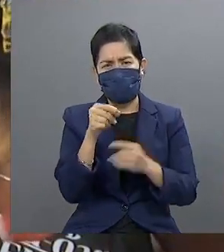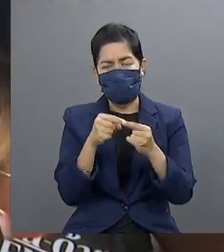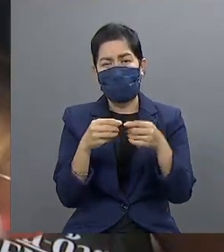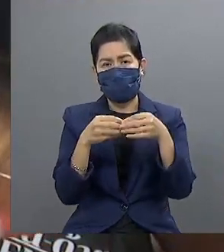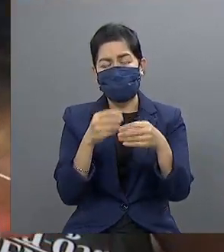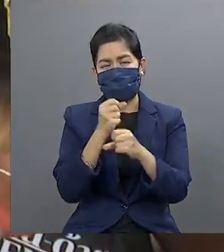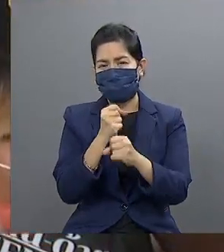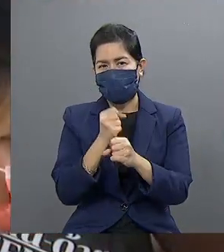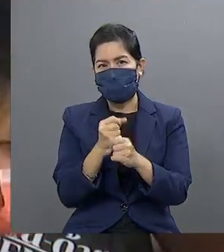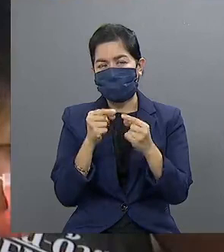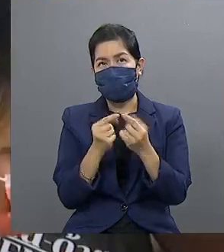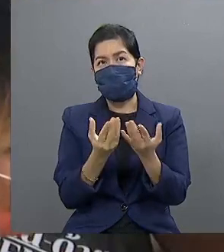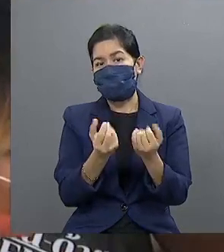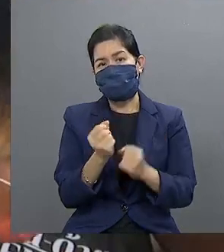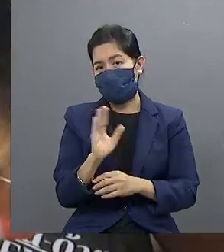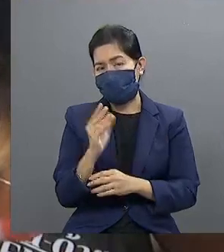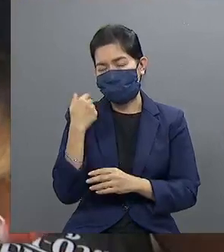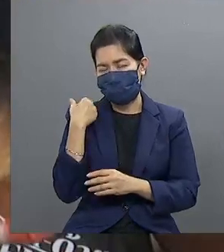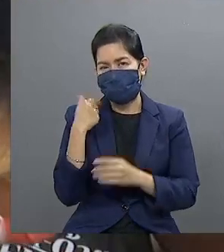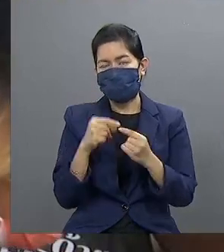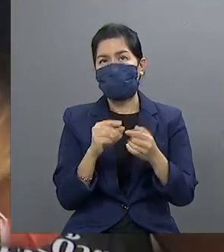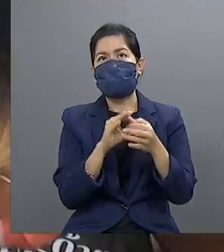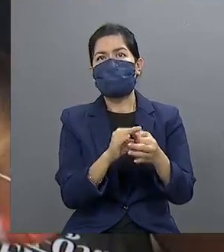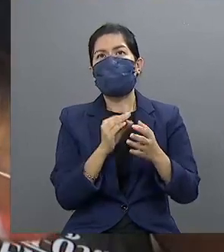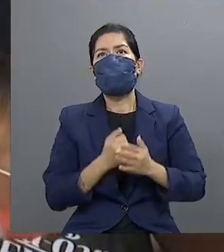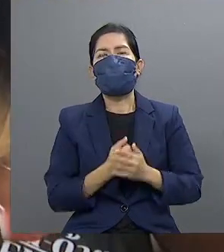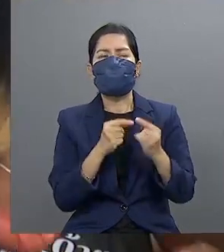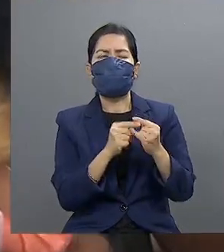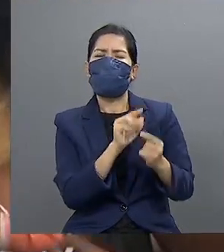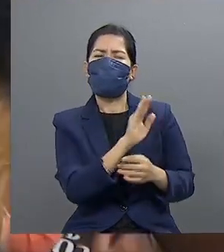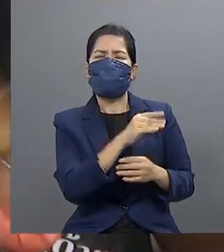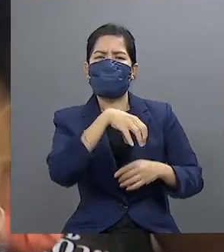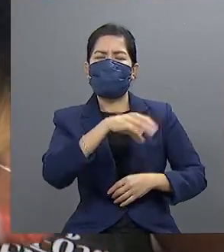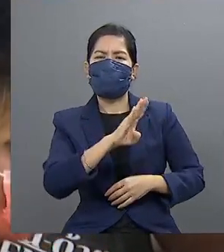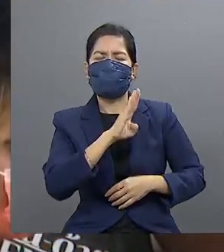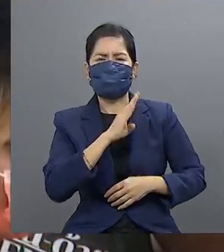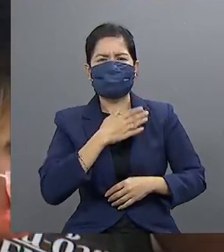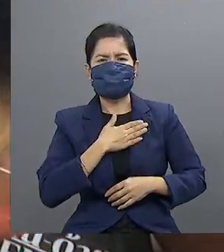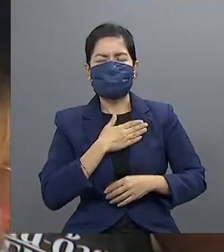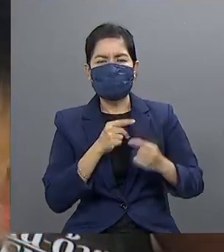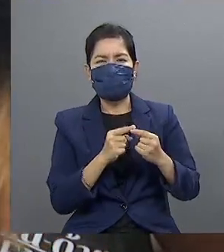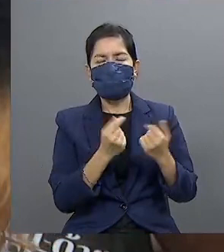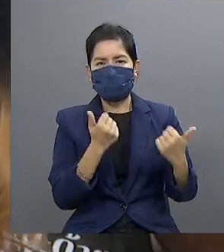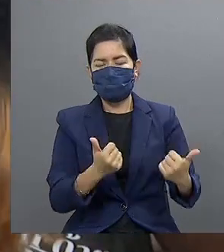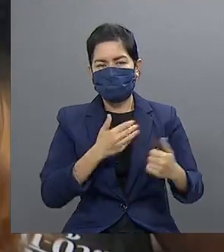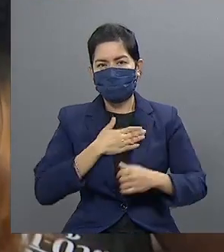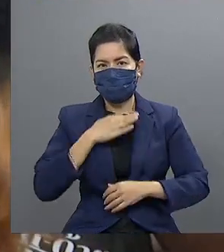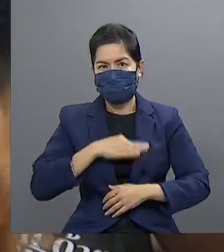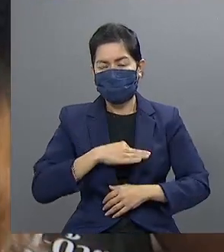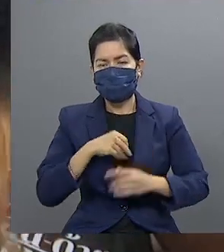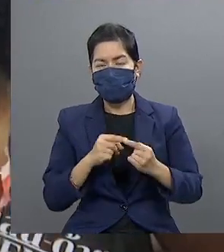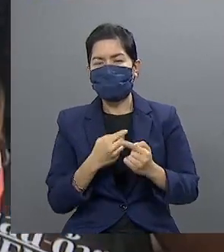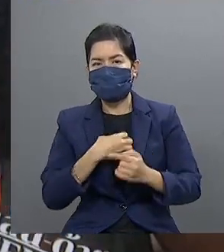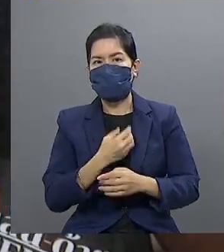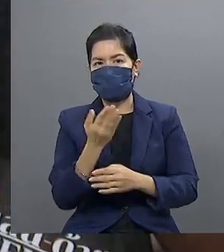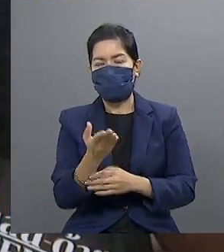รับเพียงเดวานประกันภัยและเอเชียประกันภัยเท่านั้นโดยสำนักงานคปภ.ค่ะจะเร่งรัดให้มีการเปิดลงทะเบียนโดยเร็วที่สุดนะ